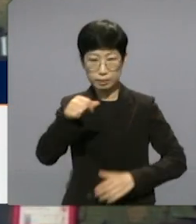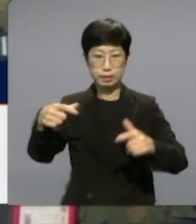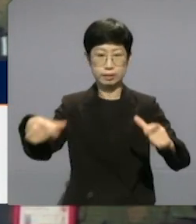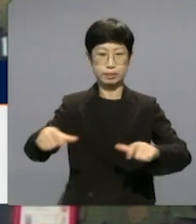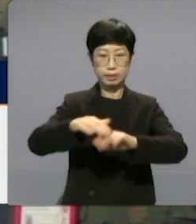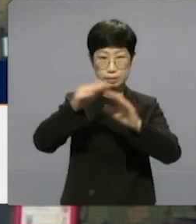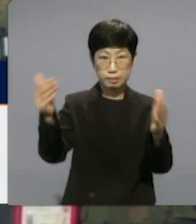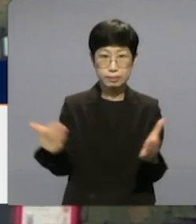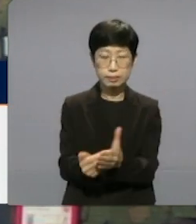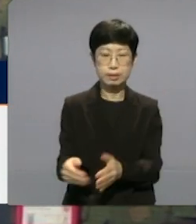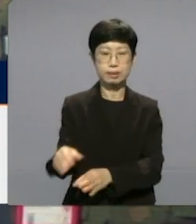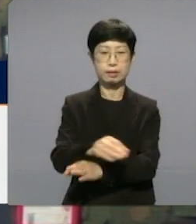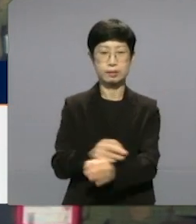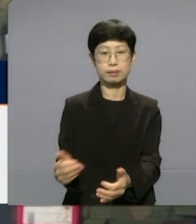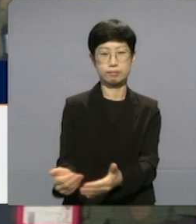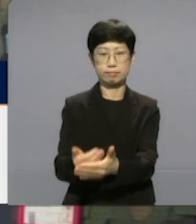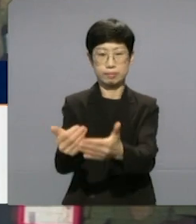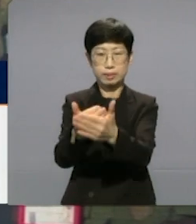나이지리아의